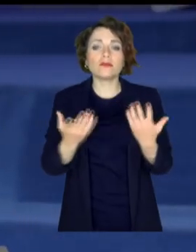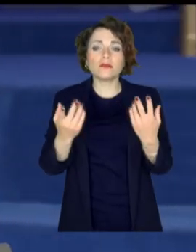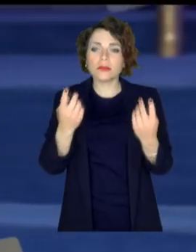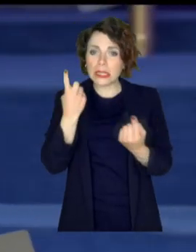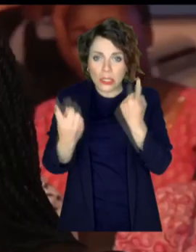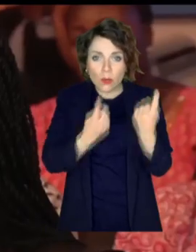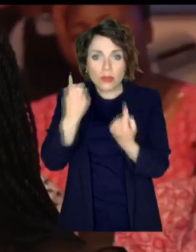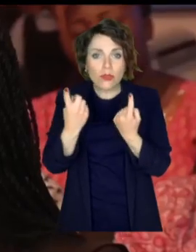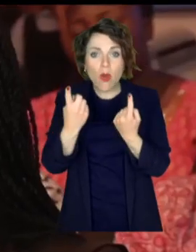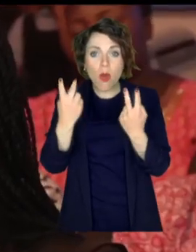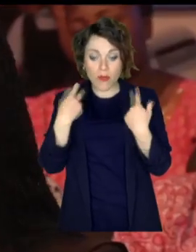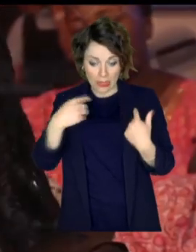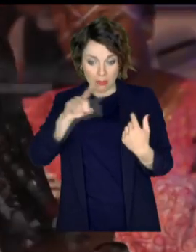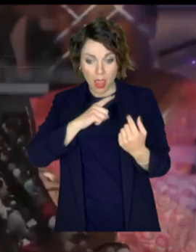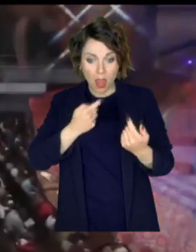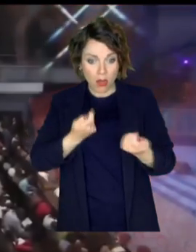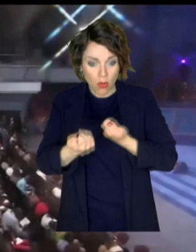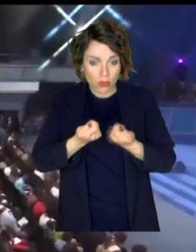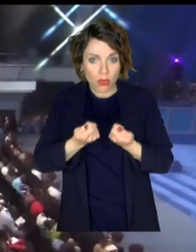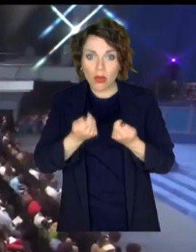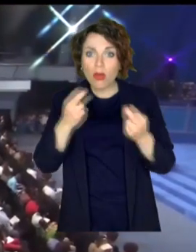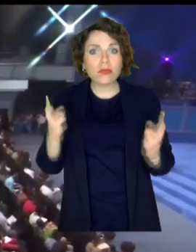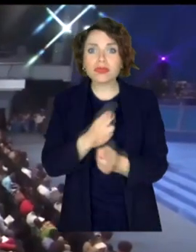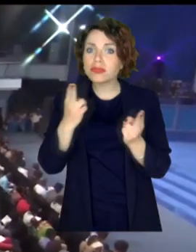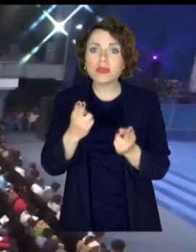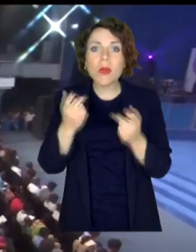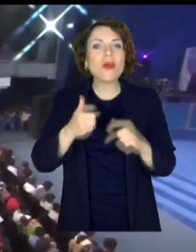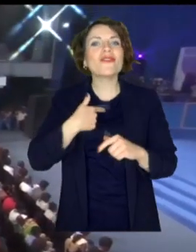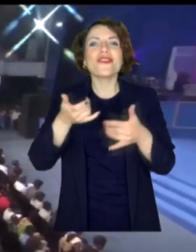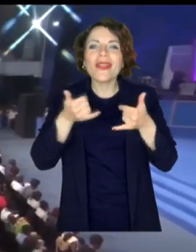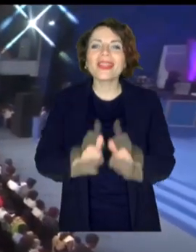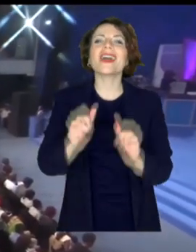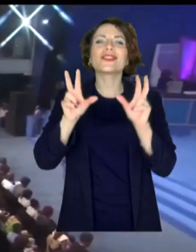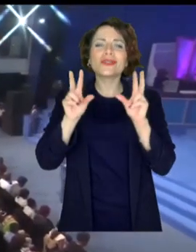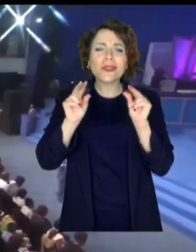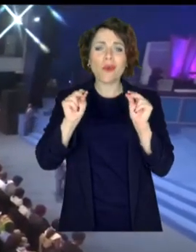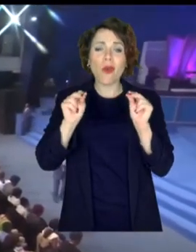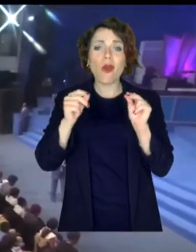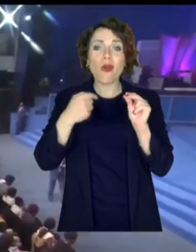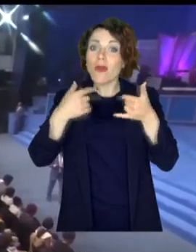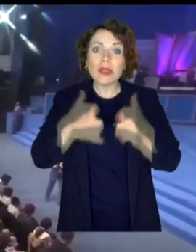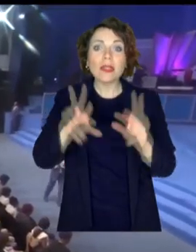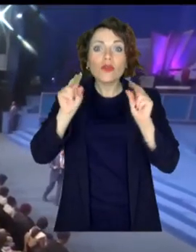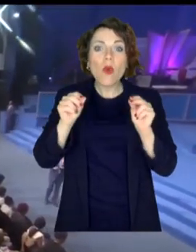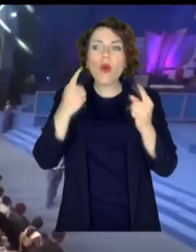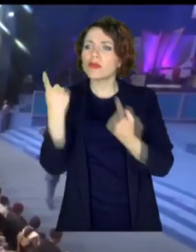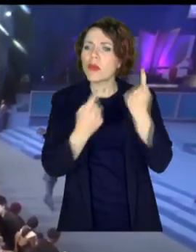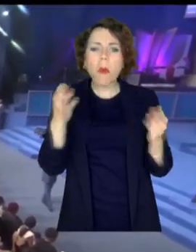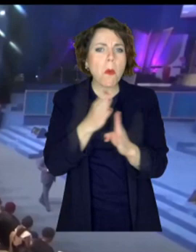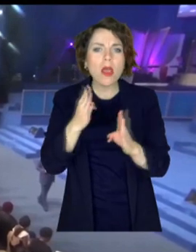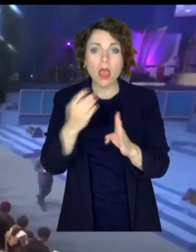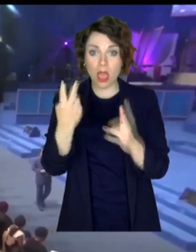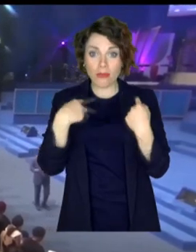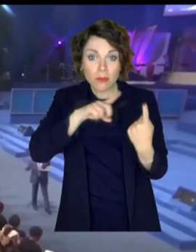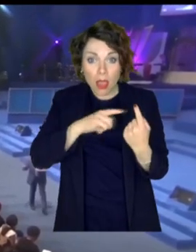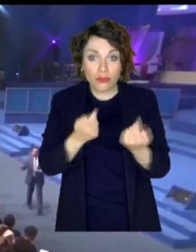le circostanze a controllare la mia vita, perché sono nato di nuovo. Sono nato di nuovo, non saranno mai le circostanze a controllare